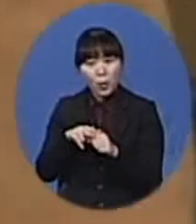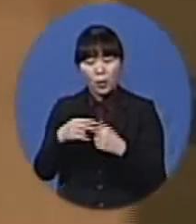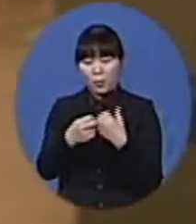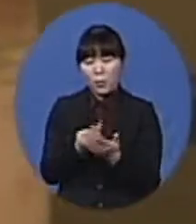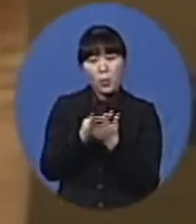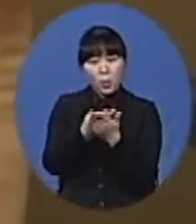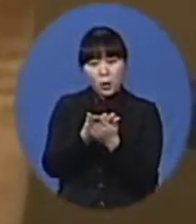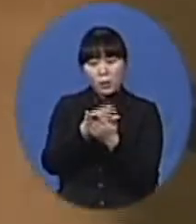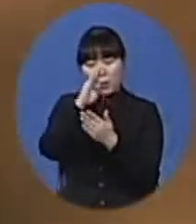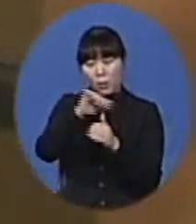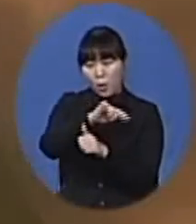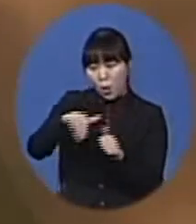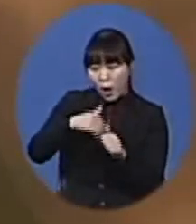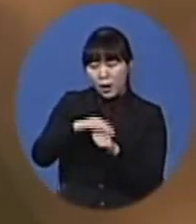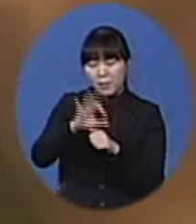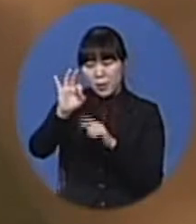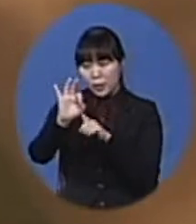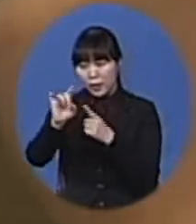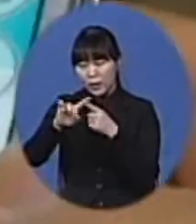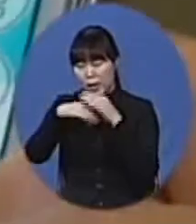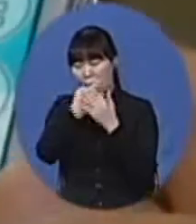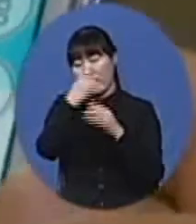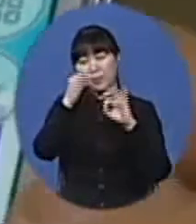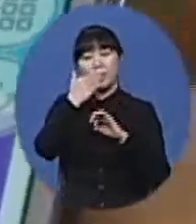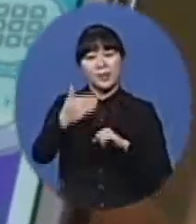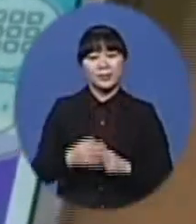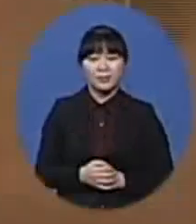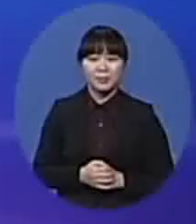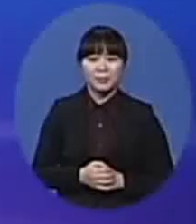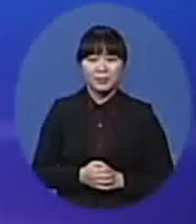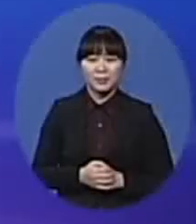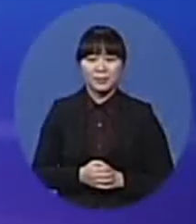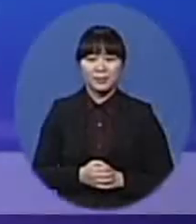환자 질병 현황, 급여 비용 등을 검색할 수 있습니다.